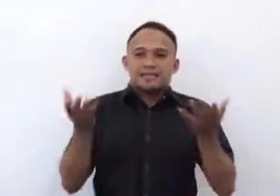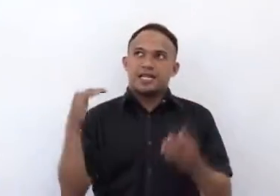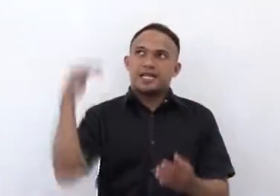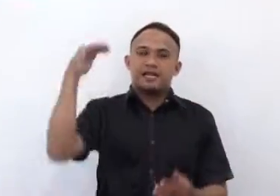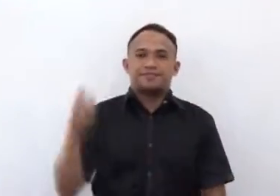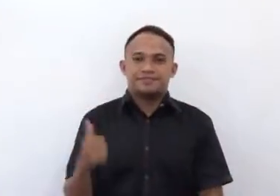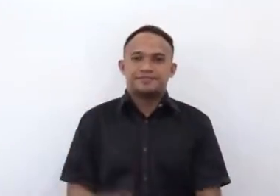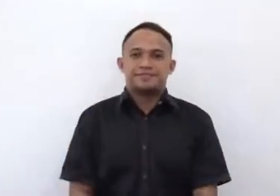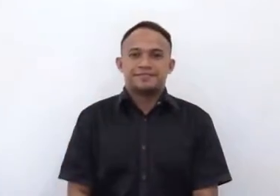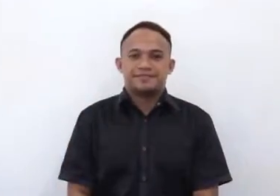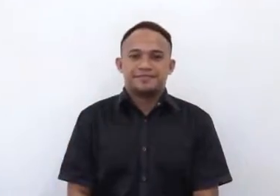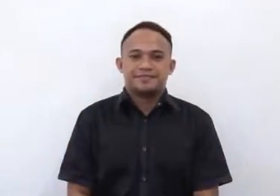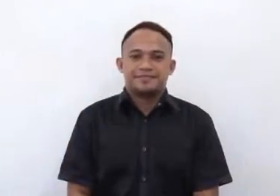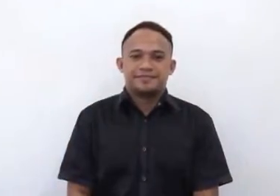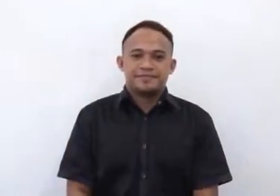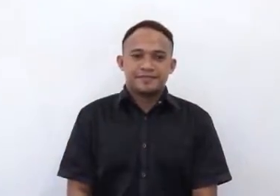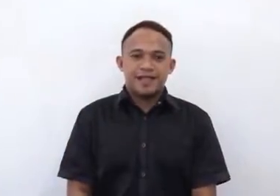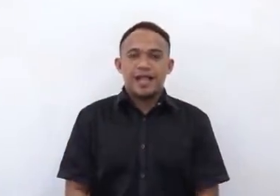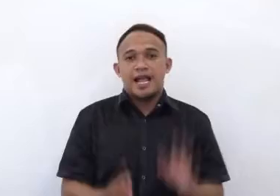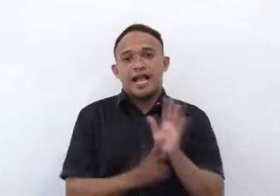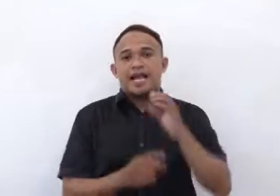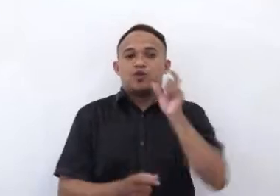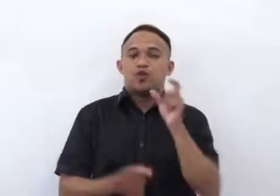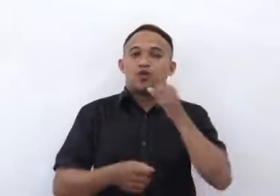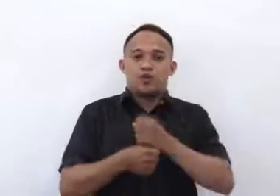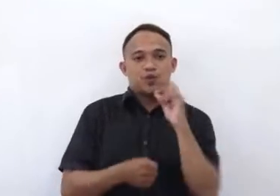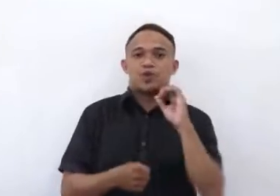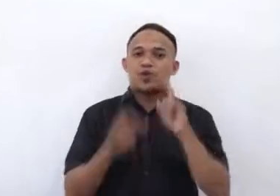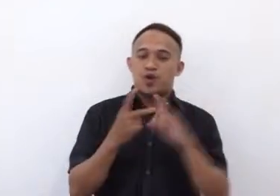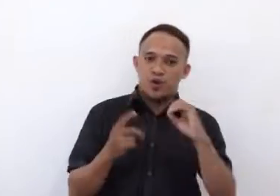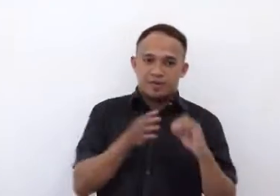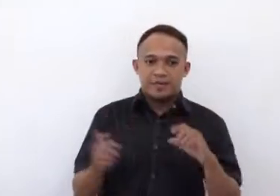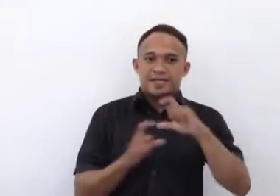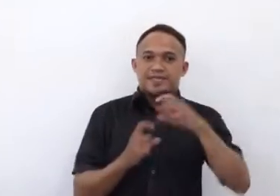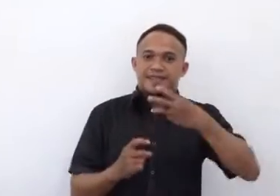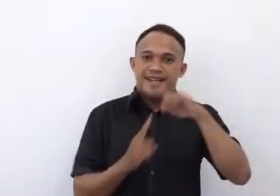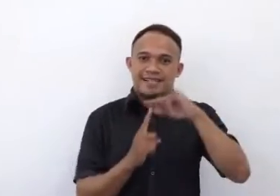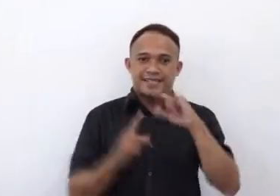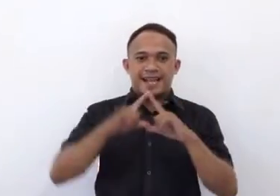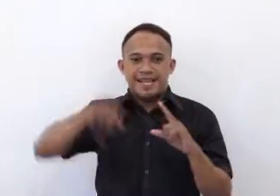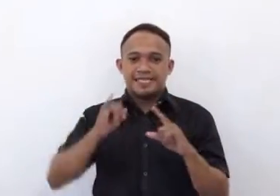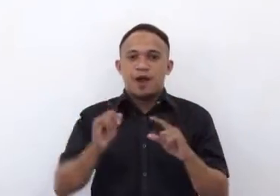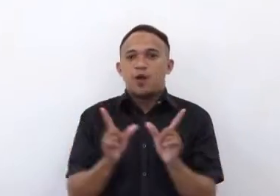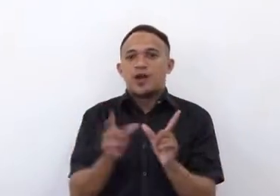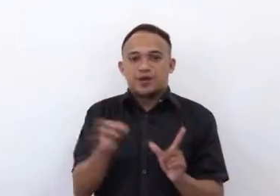Kono serta perangkat camat dan lurahan juga turut hadir.